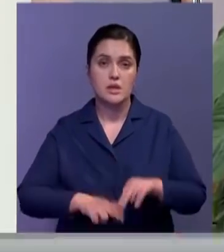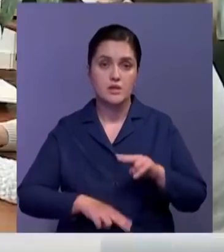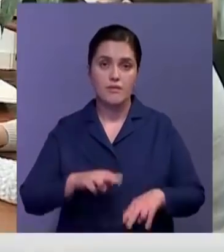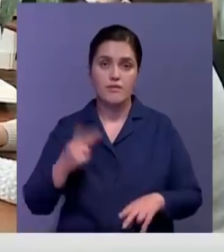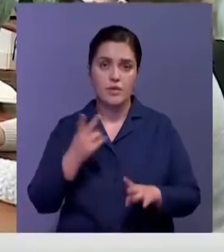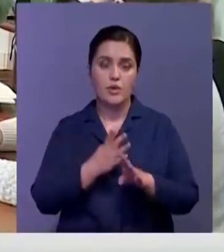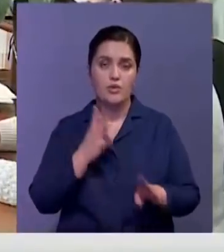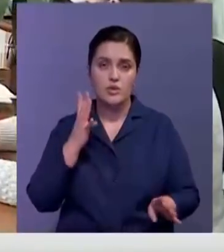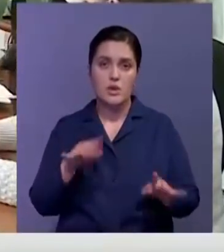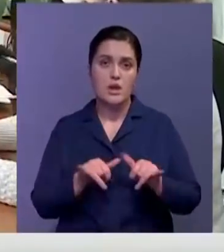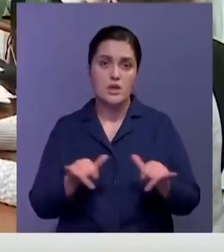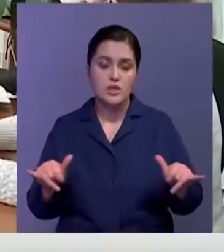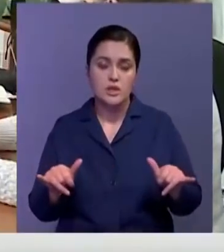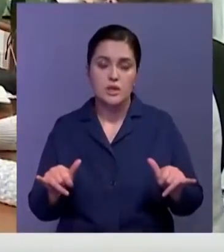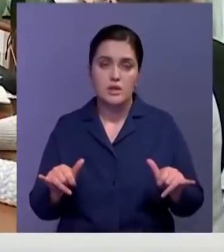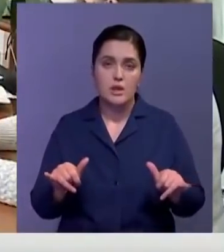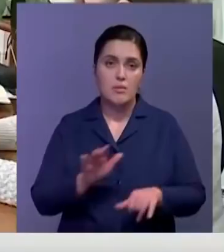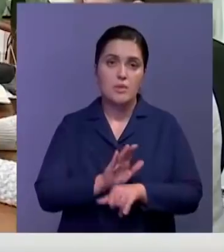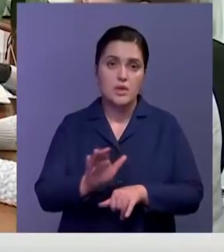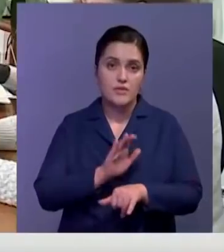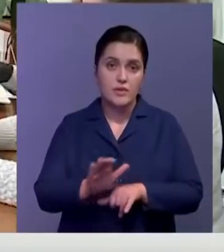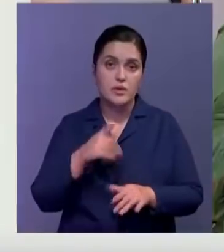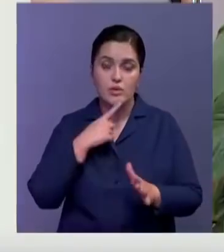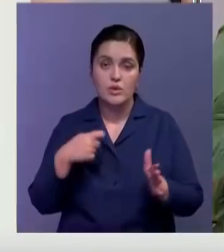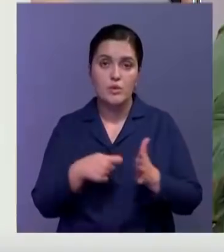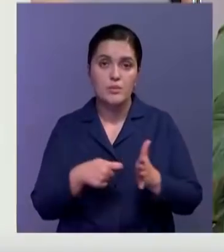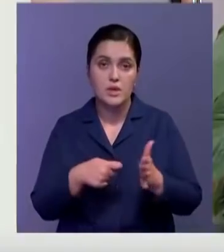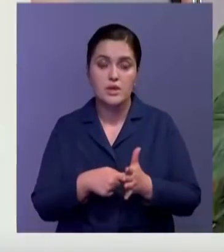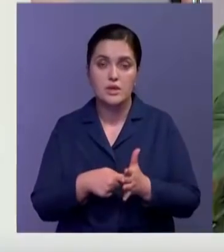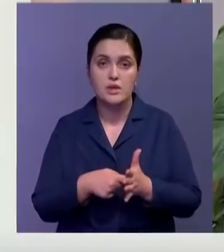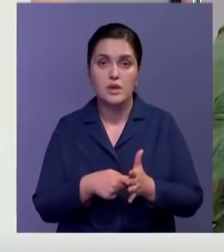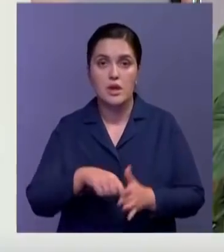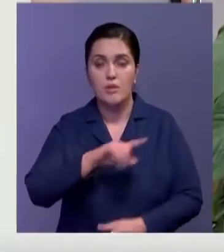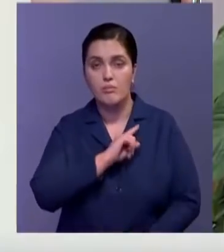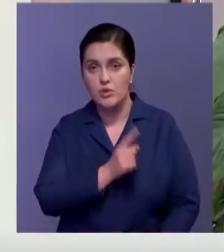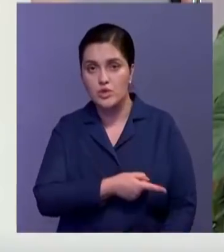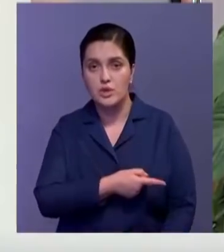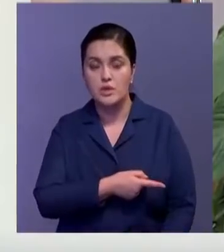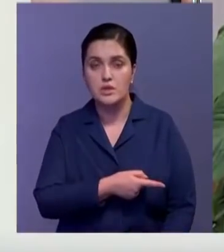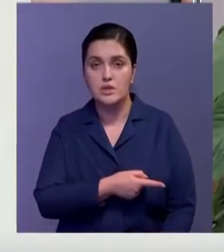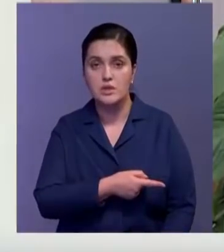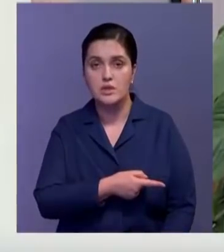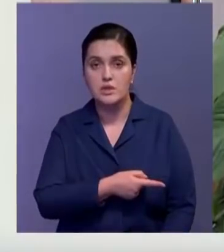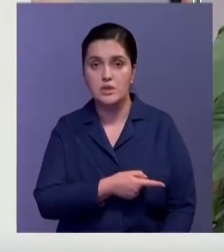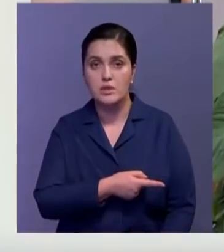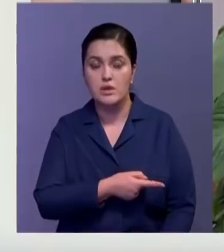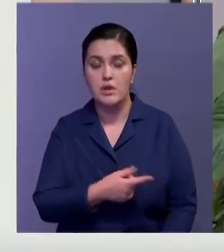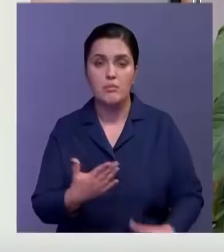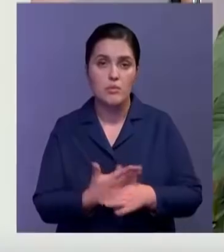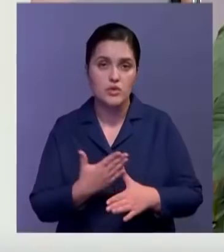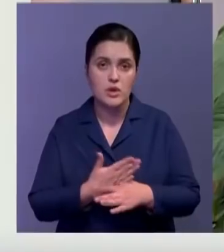фосфорных удобрений. Установленную мощность мы довели с помощью Банка развития Казахстана, другими банками